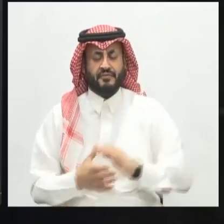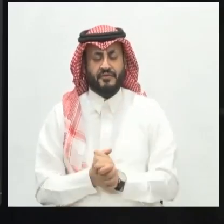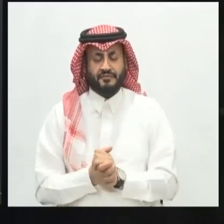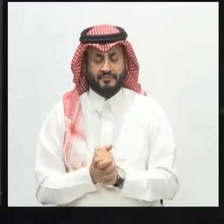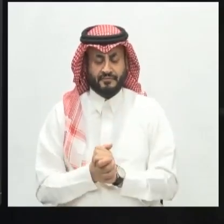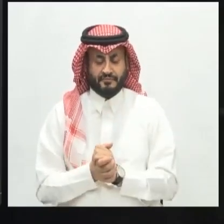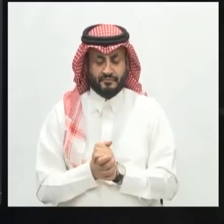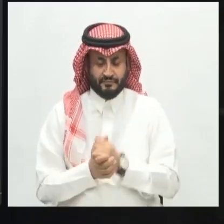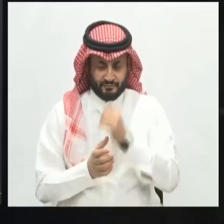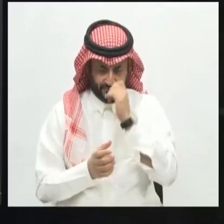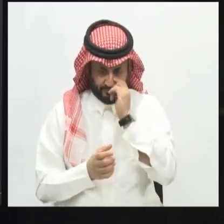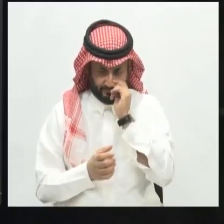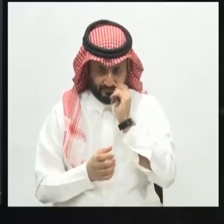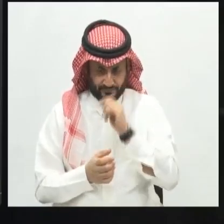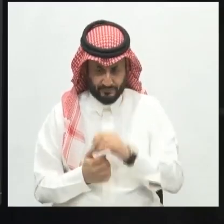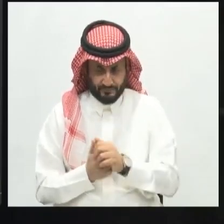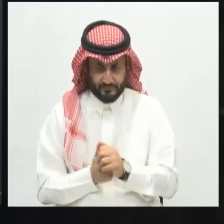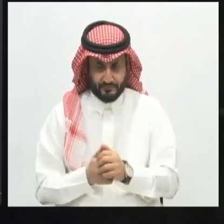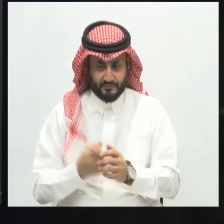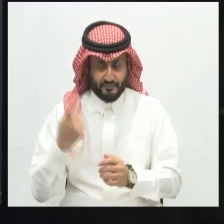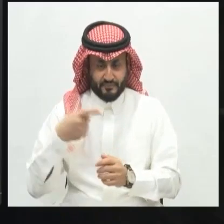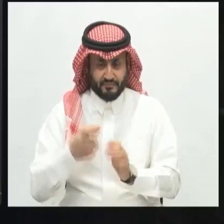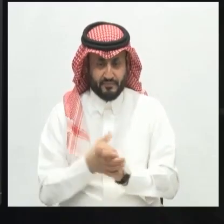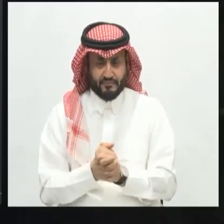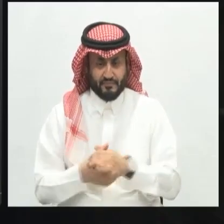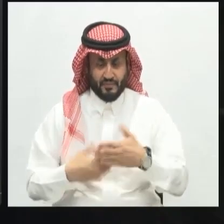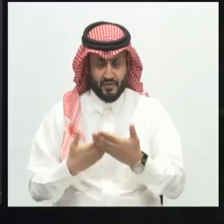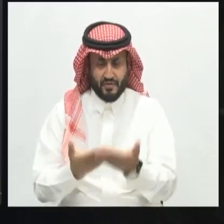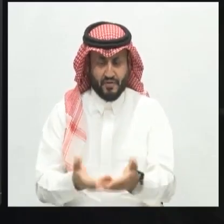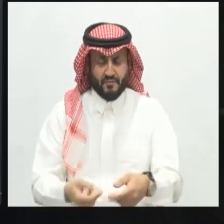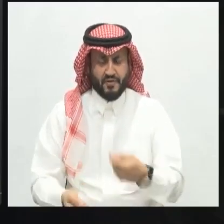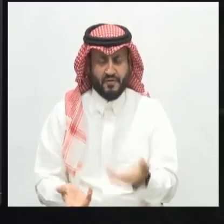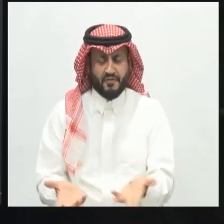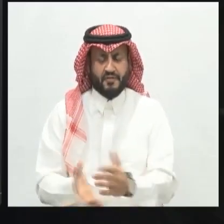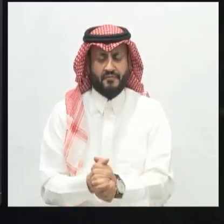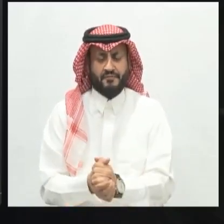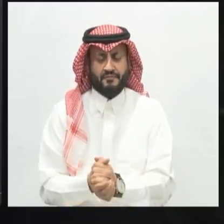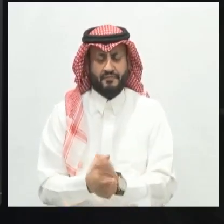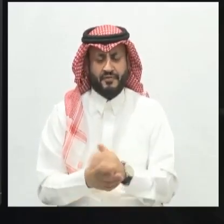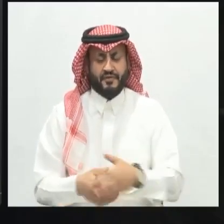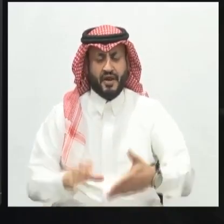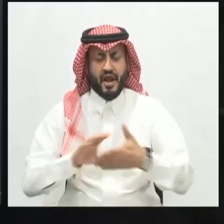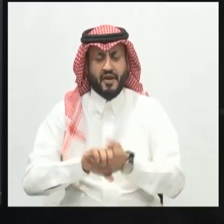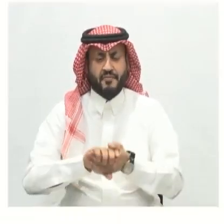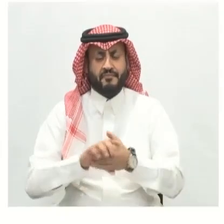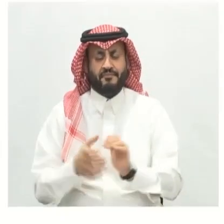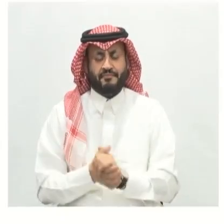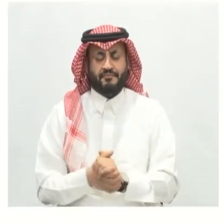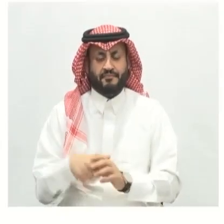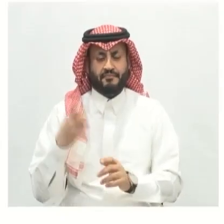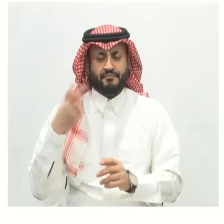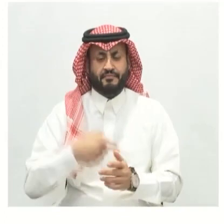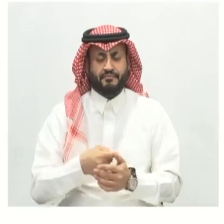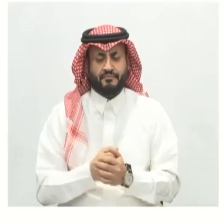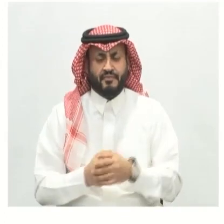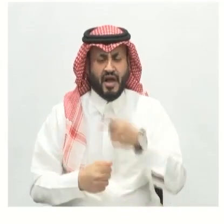الاسماء اليهم عاشرا اكرام الضيف 11 المصافحه 12